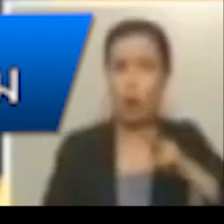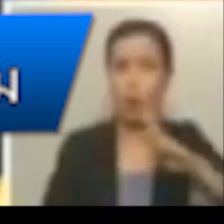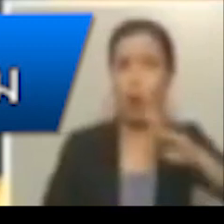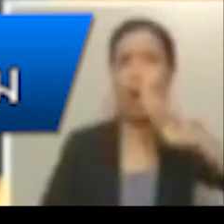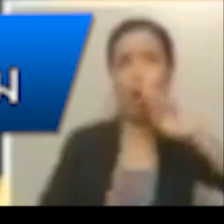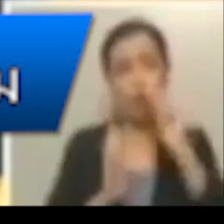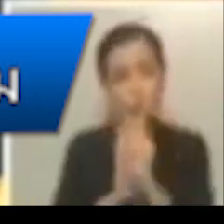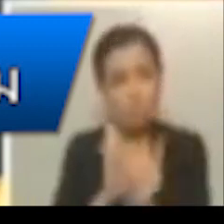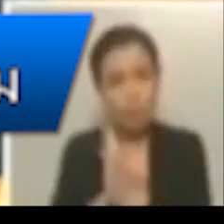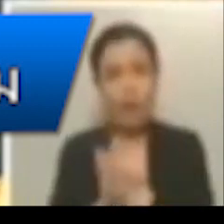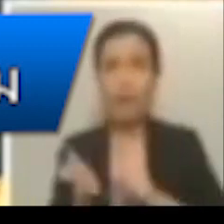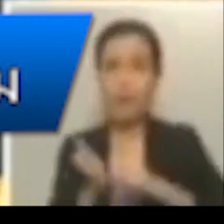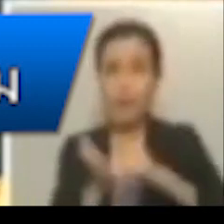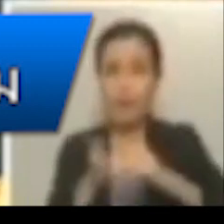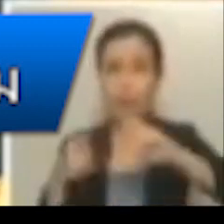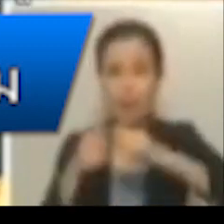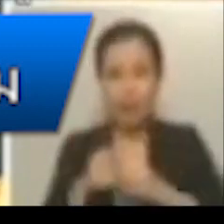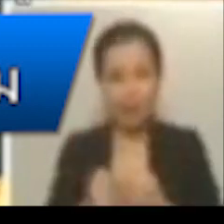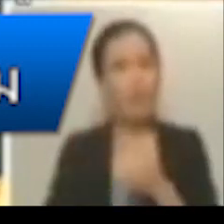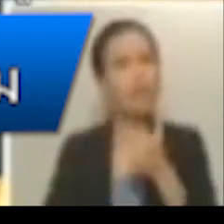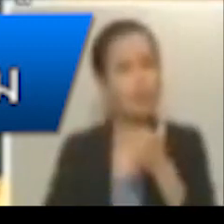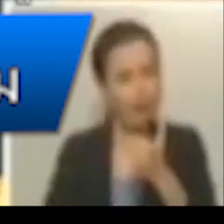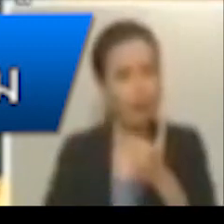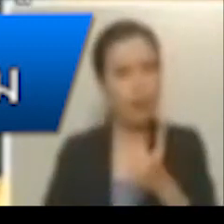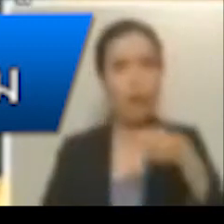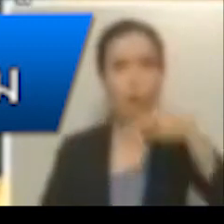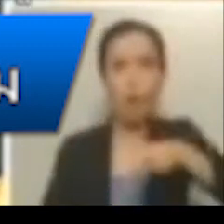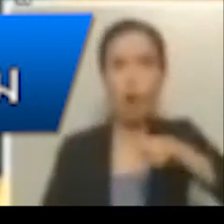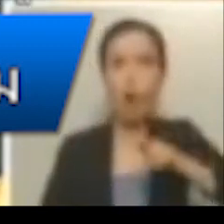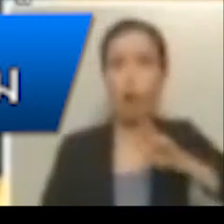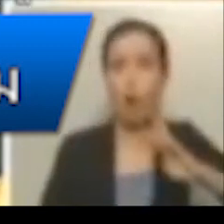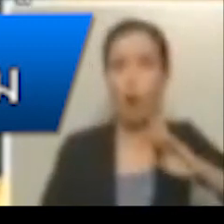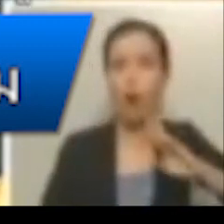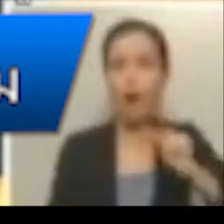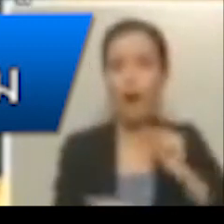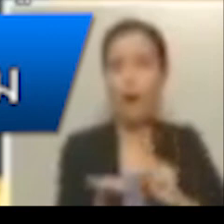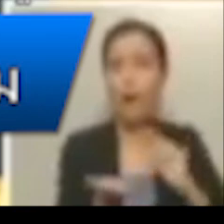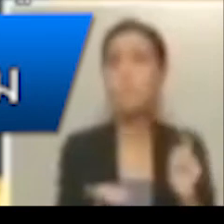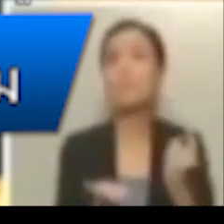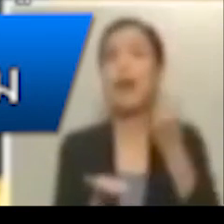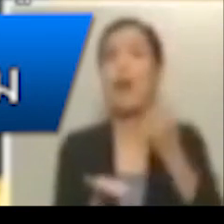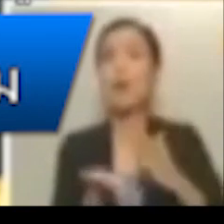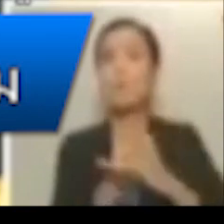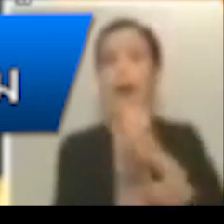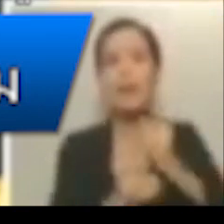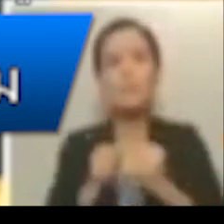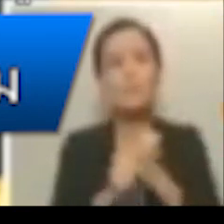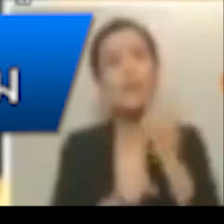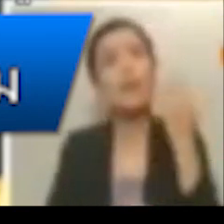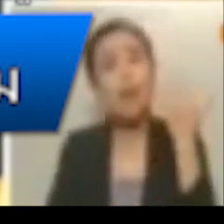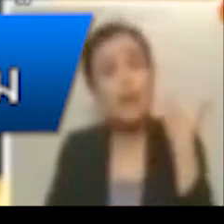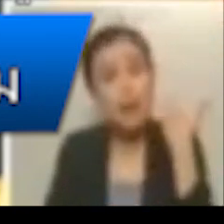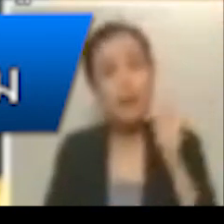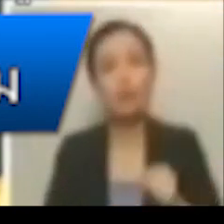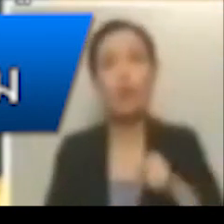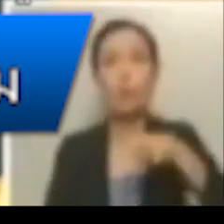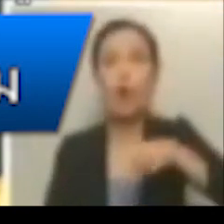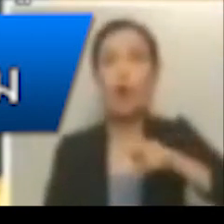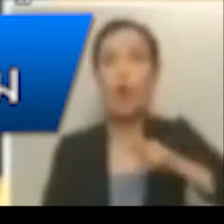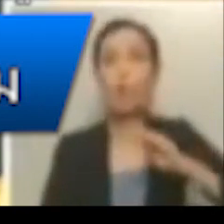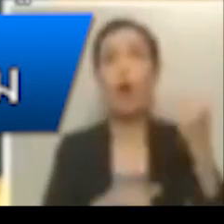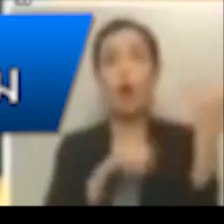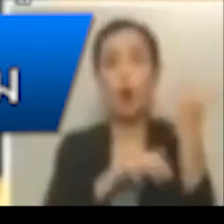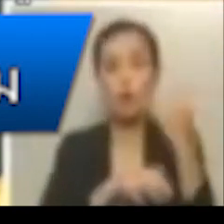ายนี้ในการแก้ไขปัญหาได้แต่วันนี้พรบฉบับใหม่ที่เพิ่งผ่านออกไปเมื่อปีที่ผ่านมานะครับในพรบคอมพิวเตอร์เ